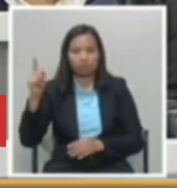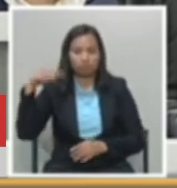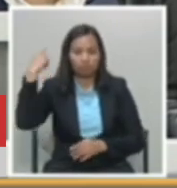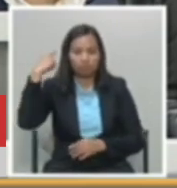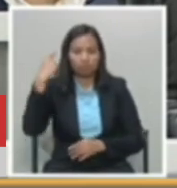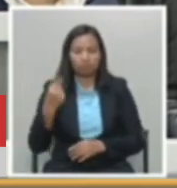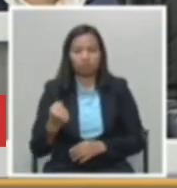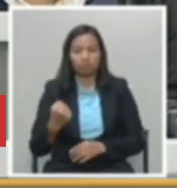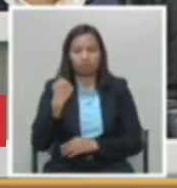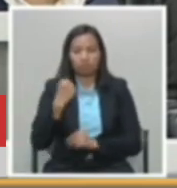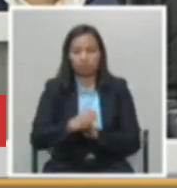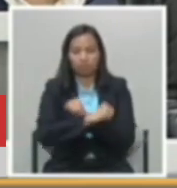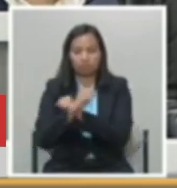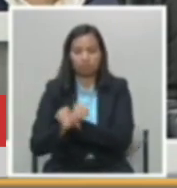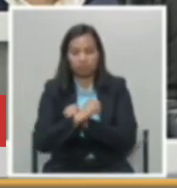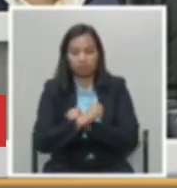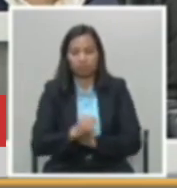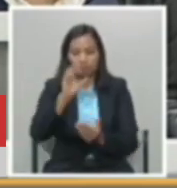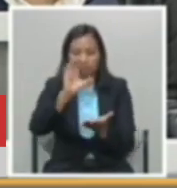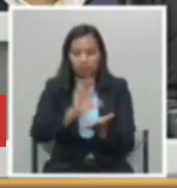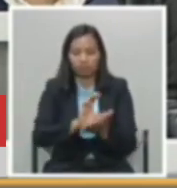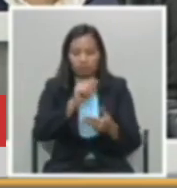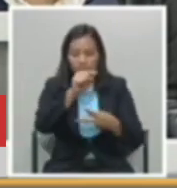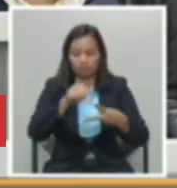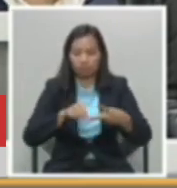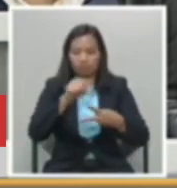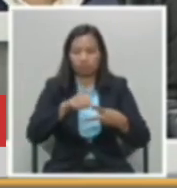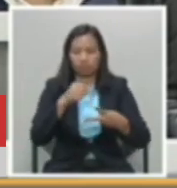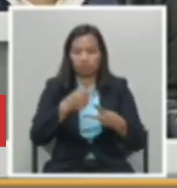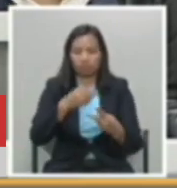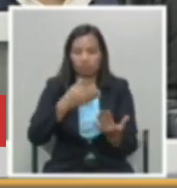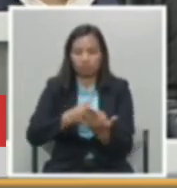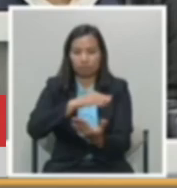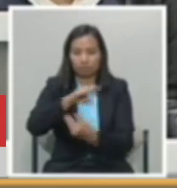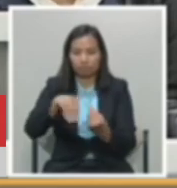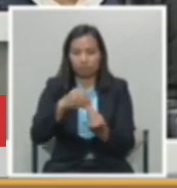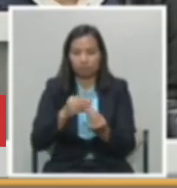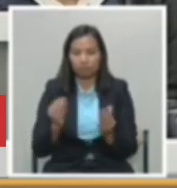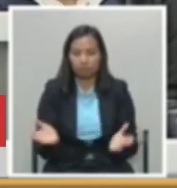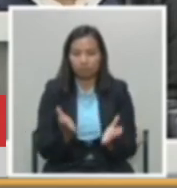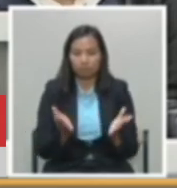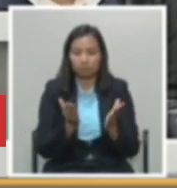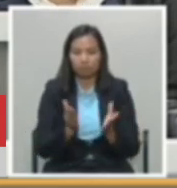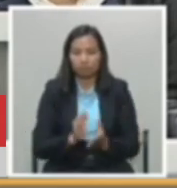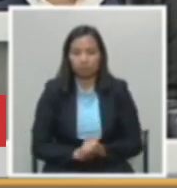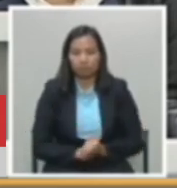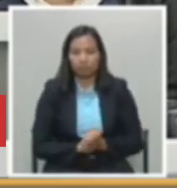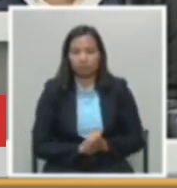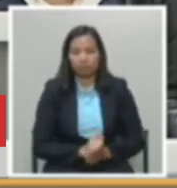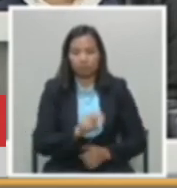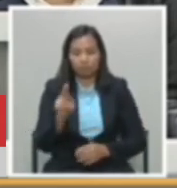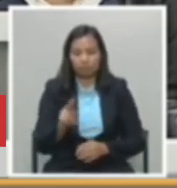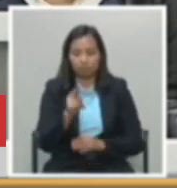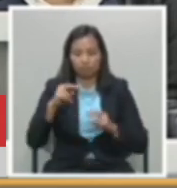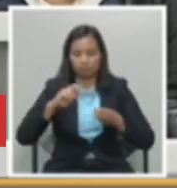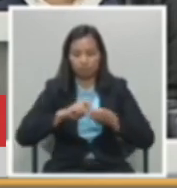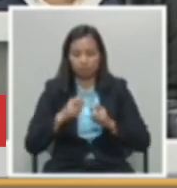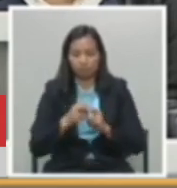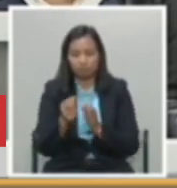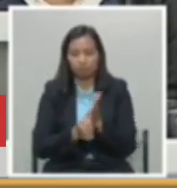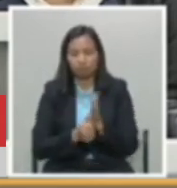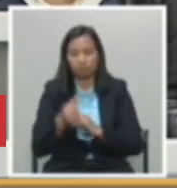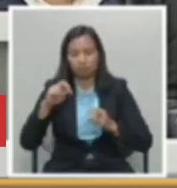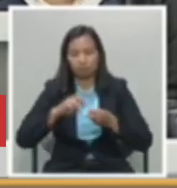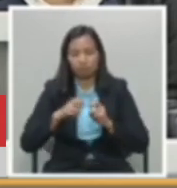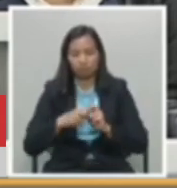ยสตรีแล้วจะมีเงิน2ส่วนคือเงินหมุนเวียนและเงินอุดหนุนเงินอุดหนุนนี้เอามาใช้แก้ปัญหาของสตรี